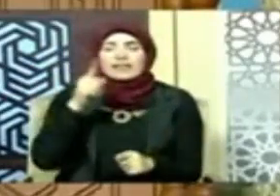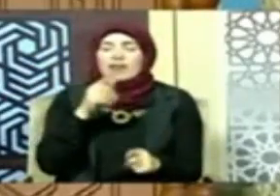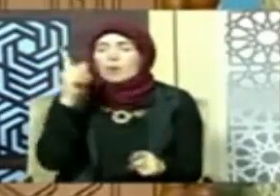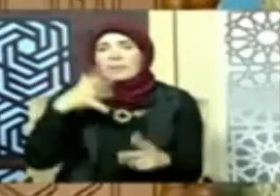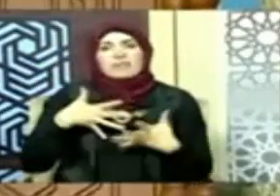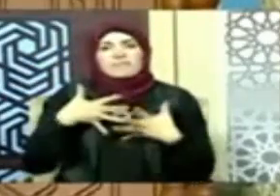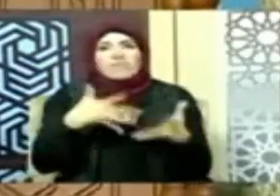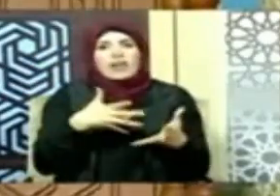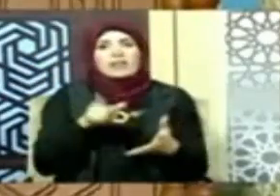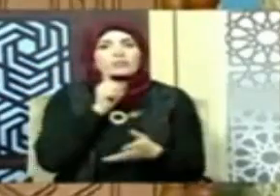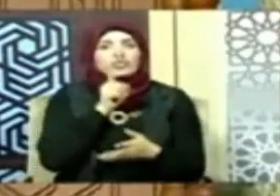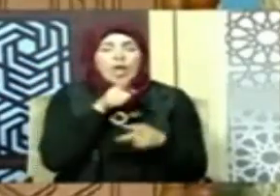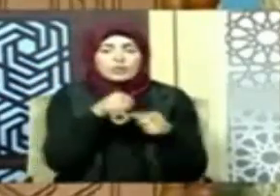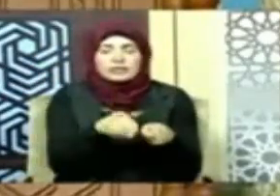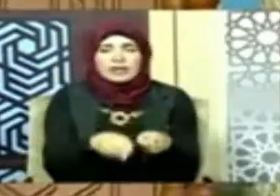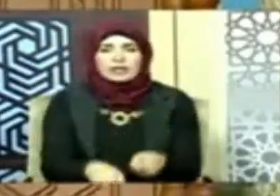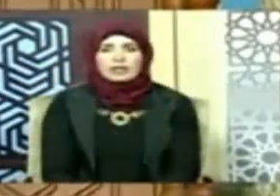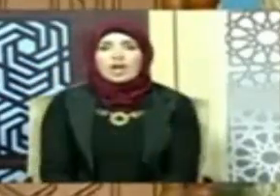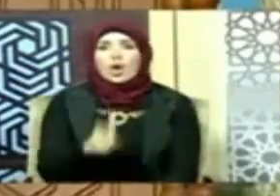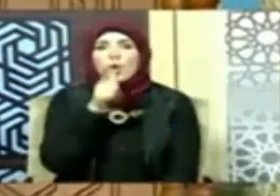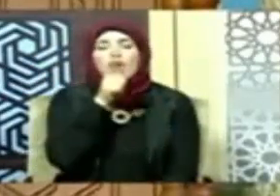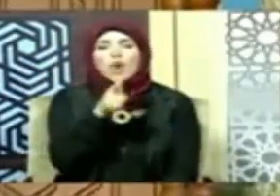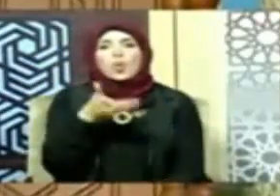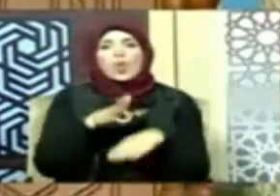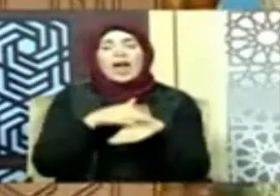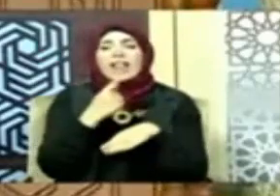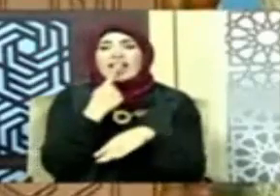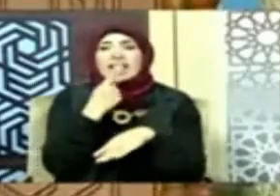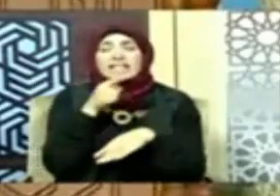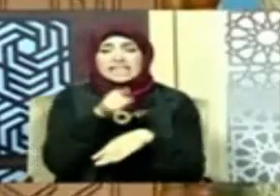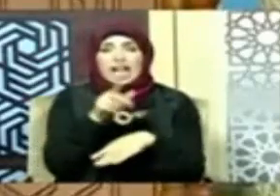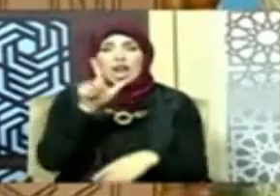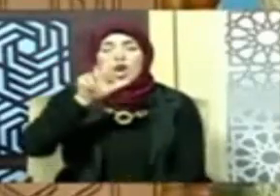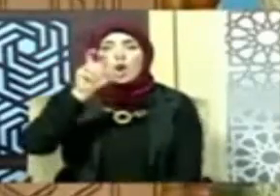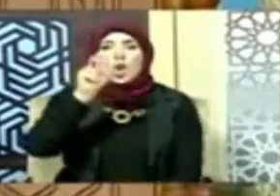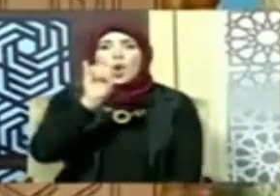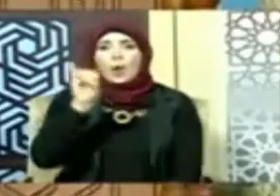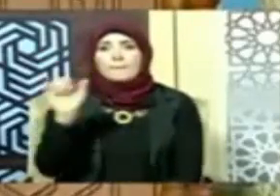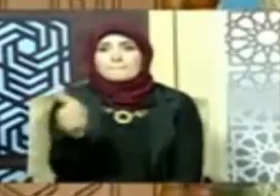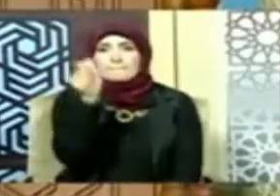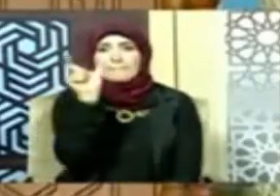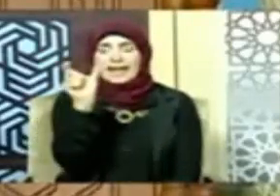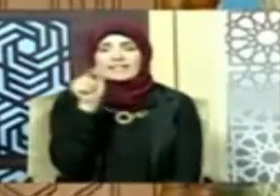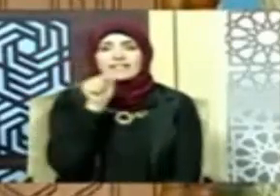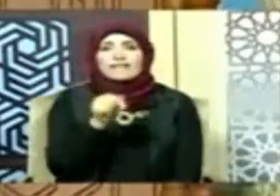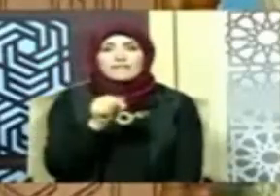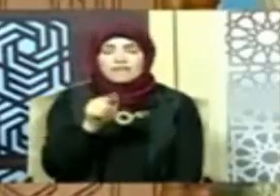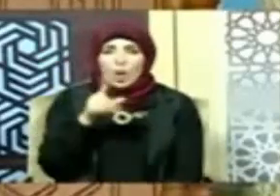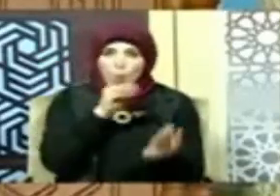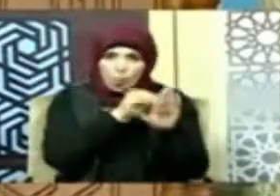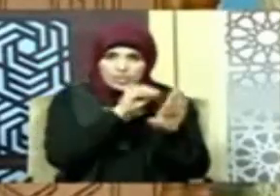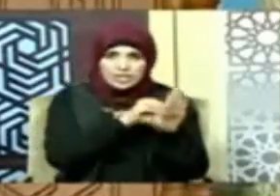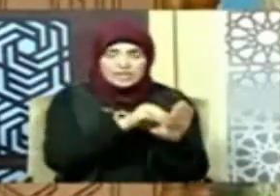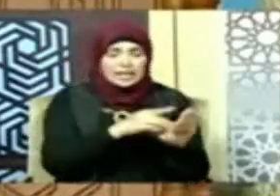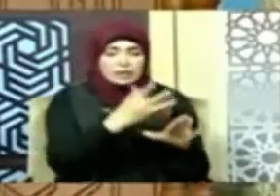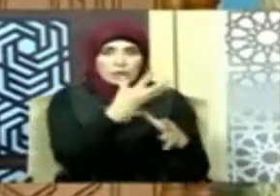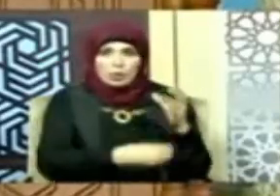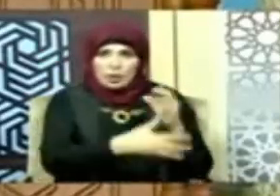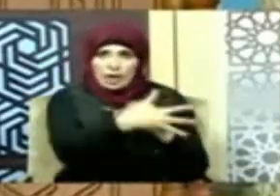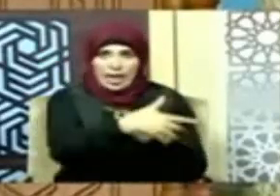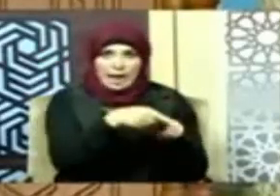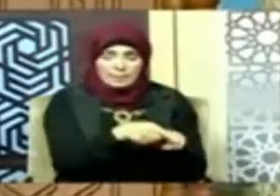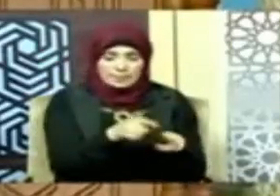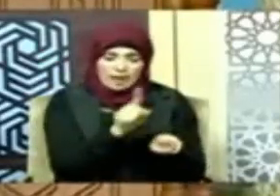مكروها. ويقول على لسان لقمان عليه السلام في وصيته لابنه: